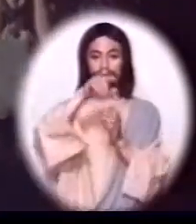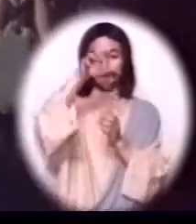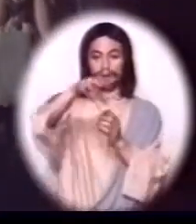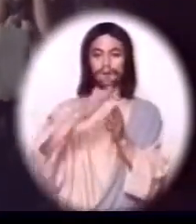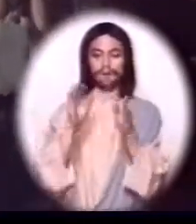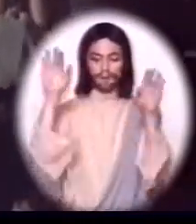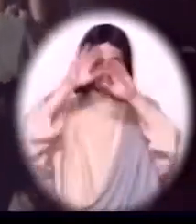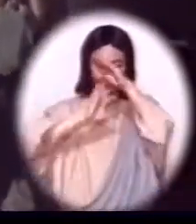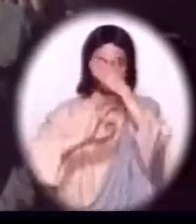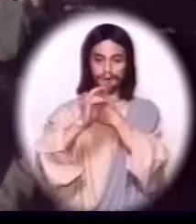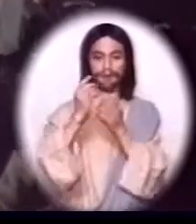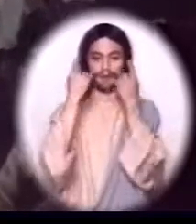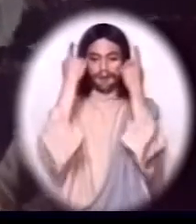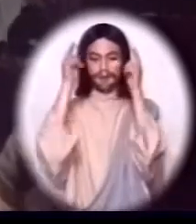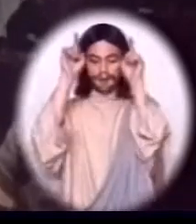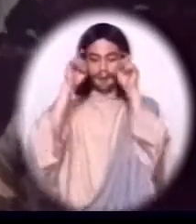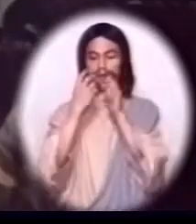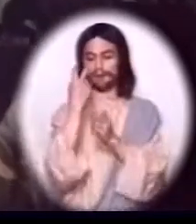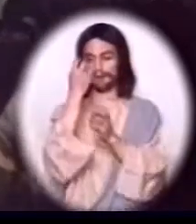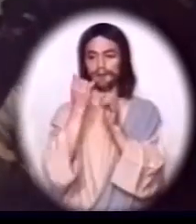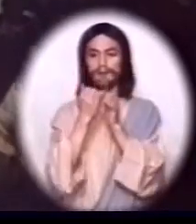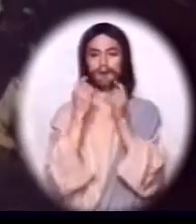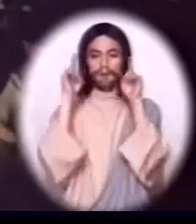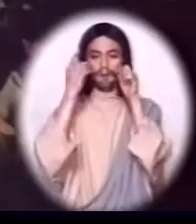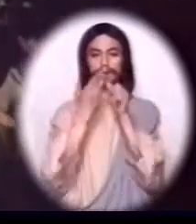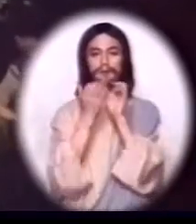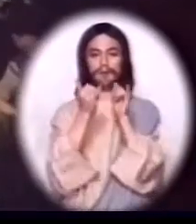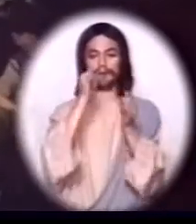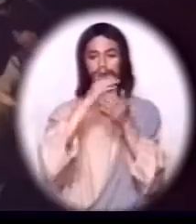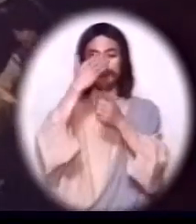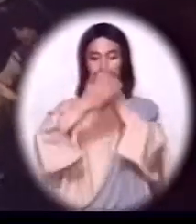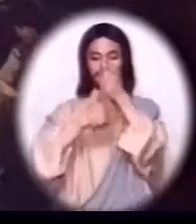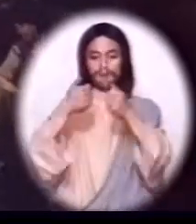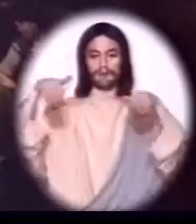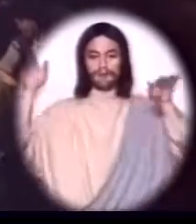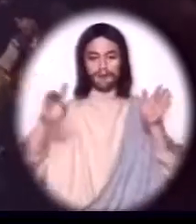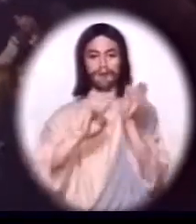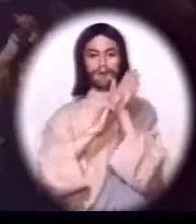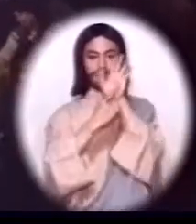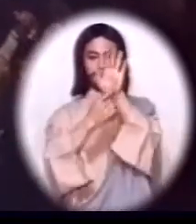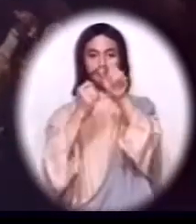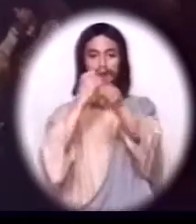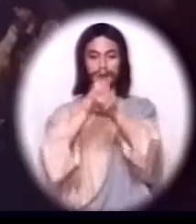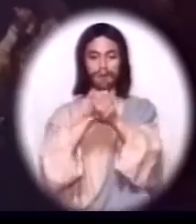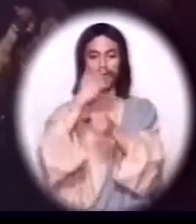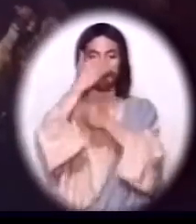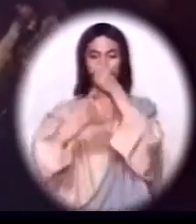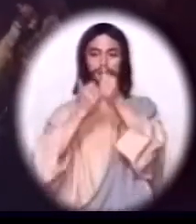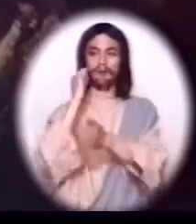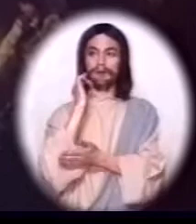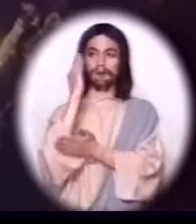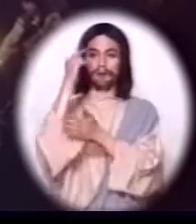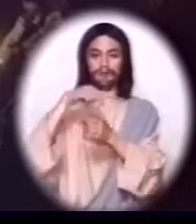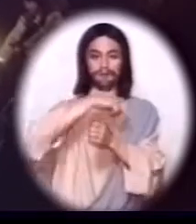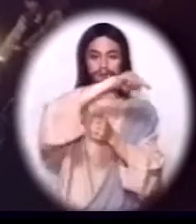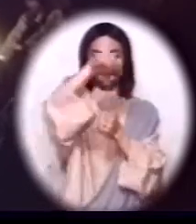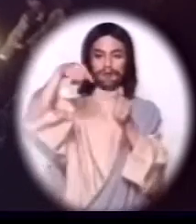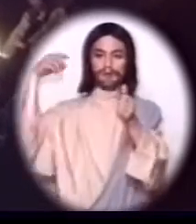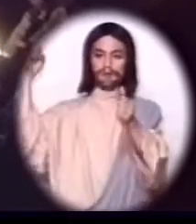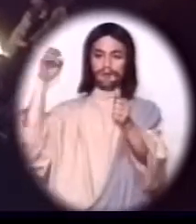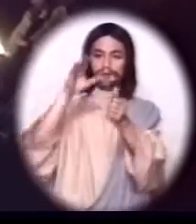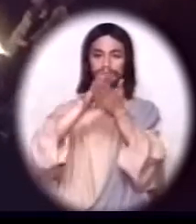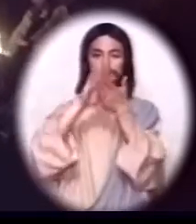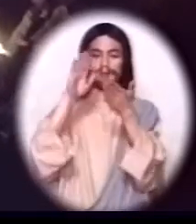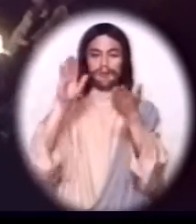그때 그 지경에 밤새워 양을 지키는 목동들이 몇 있었는데 하나님의 천사가 그들에게 나타났고 하나님의 영광이 그들